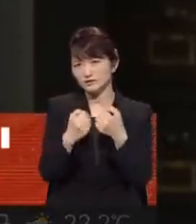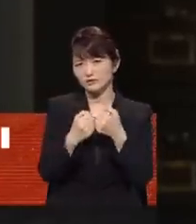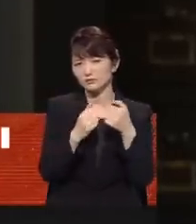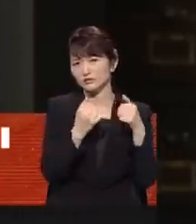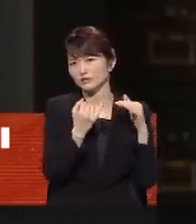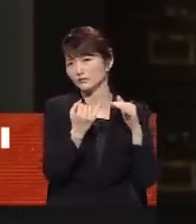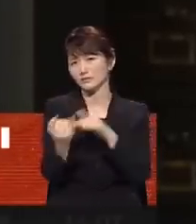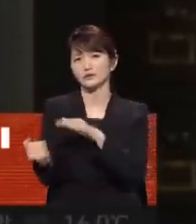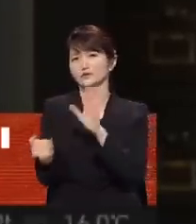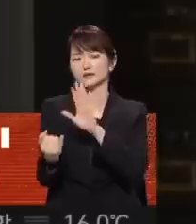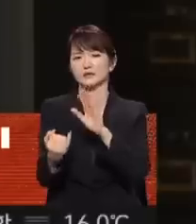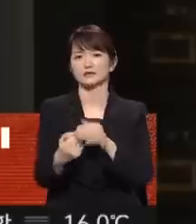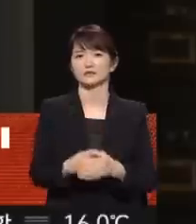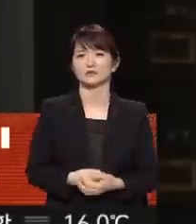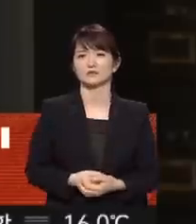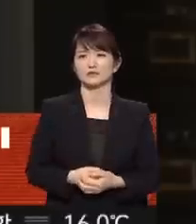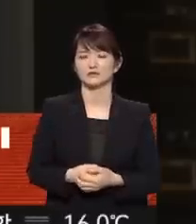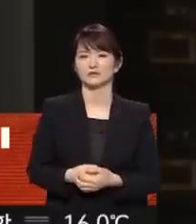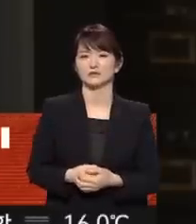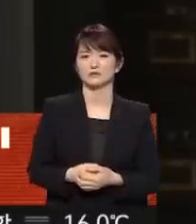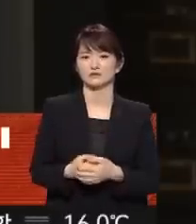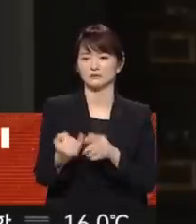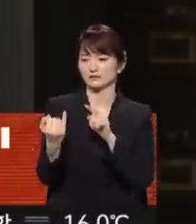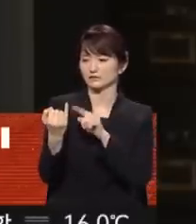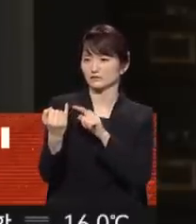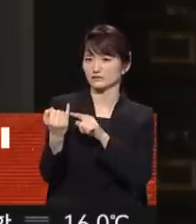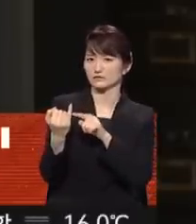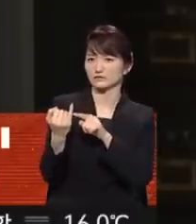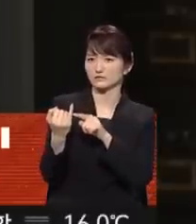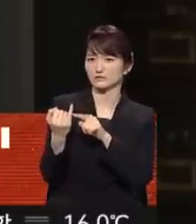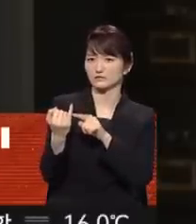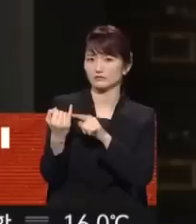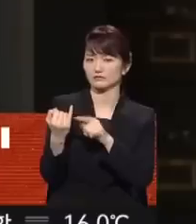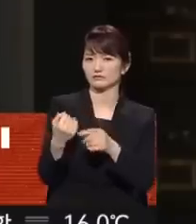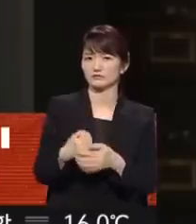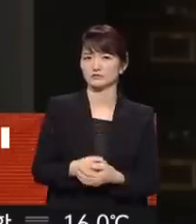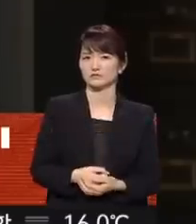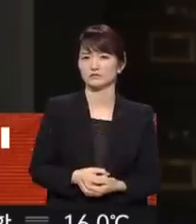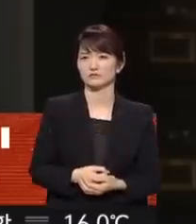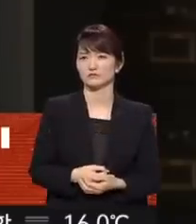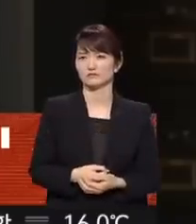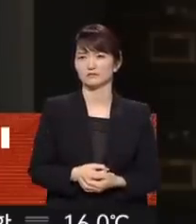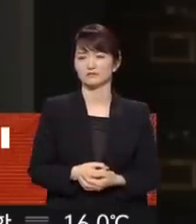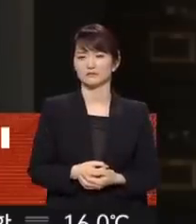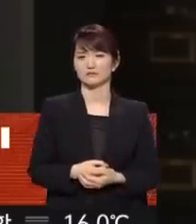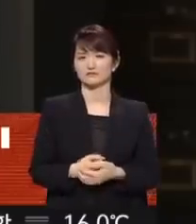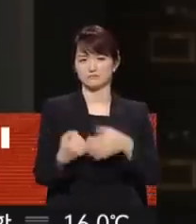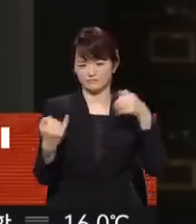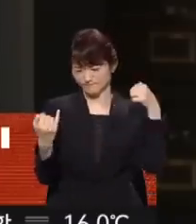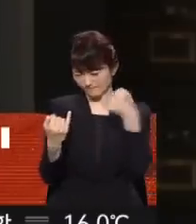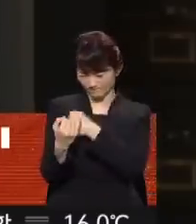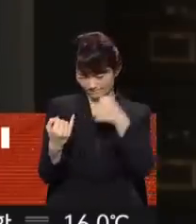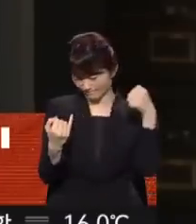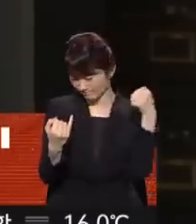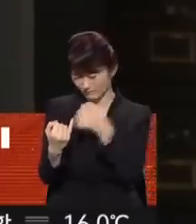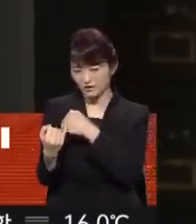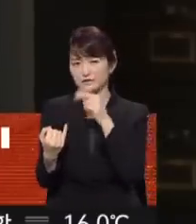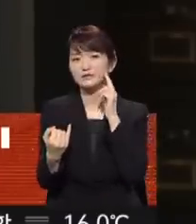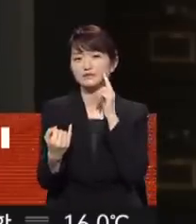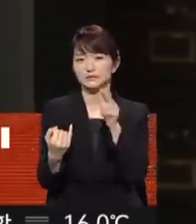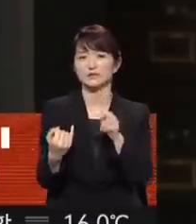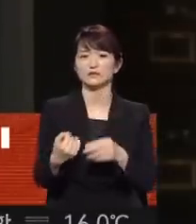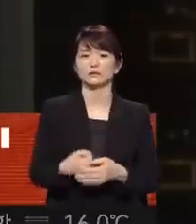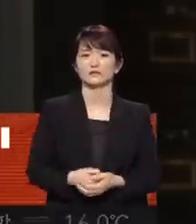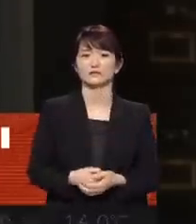아니라 피를 봤다는 것 같은, 아닙니다. 자, 아무튼 그 수위가 상당히 높았던 모양이더라고요. 그렇습니다.